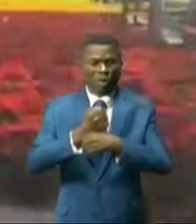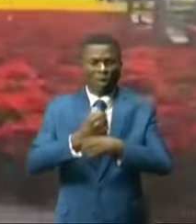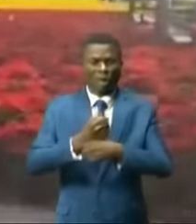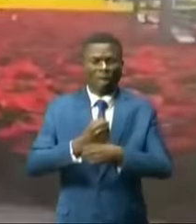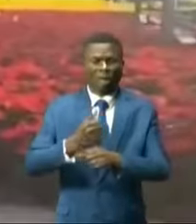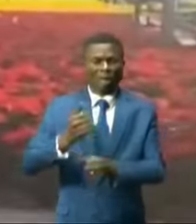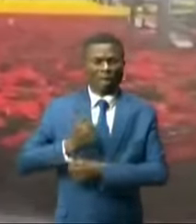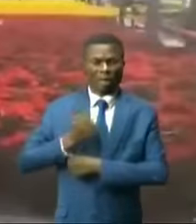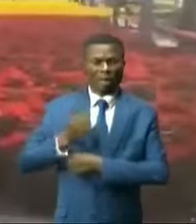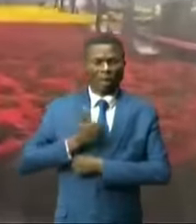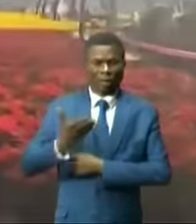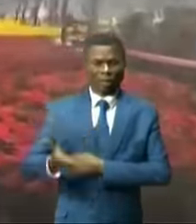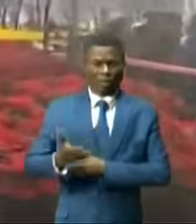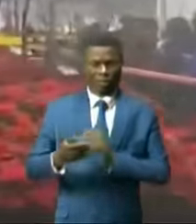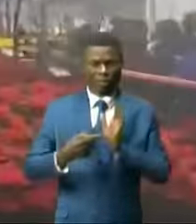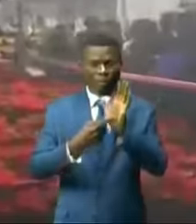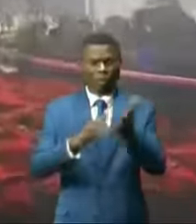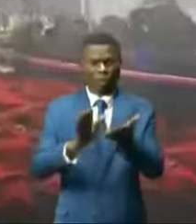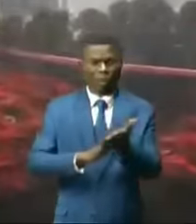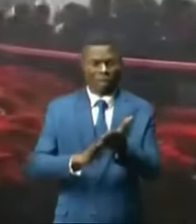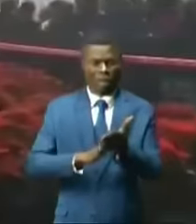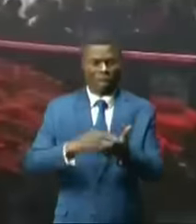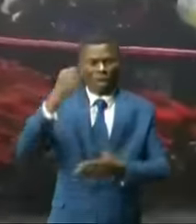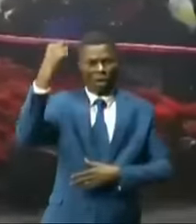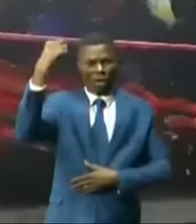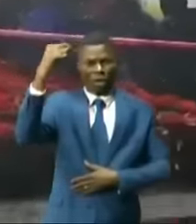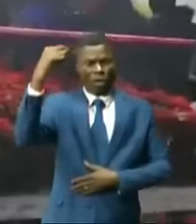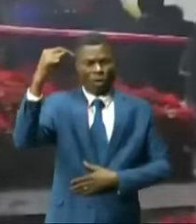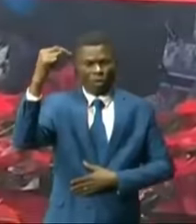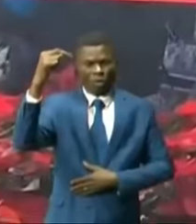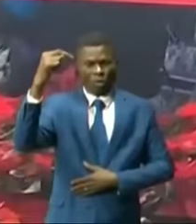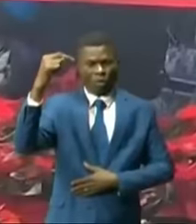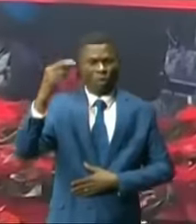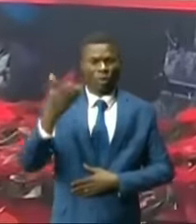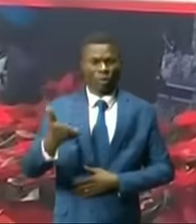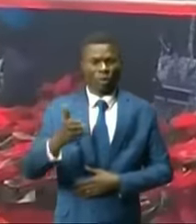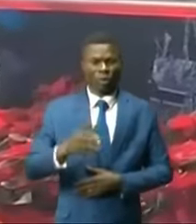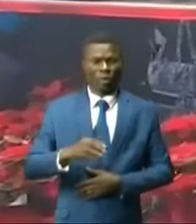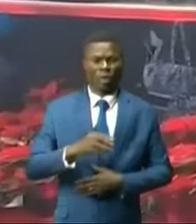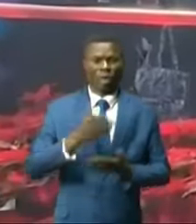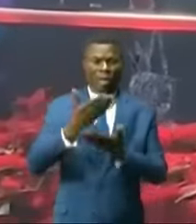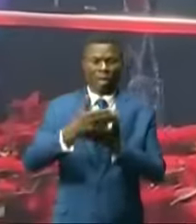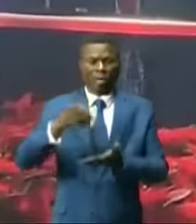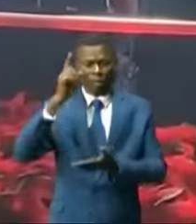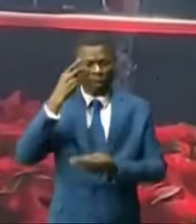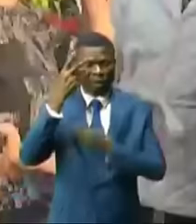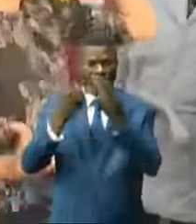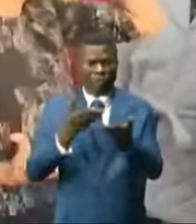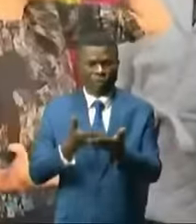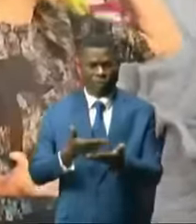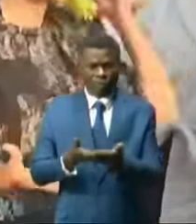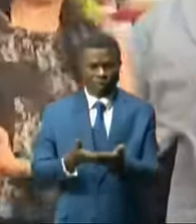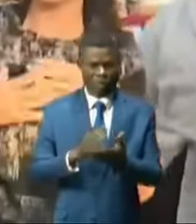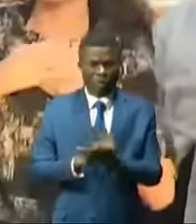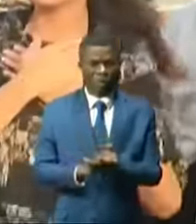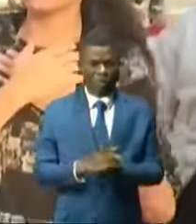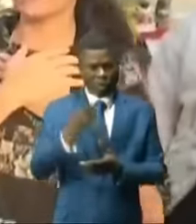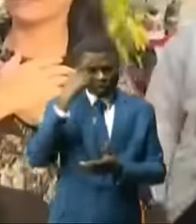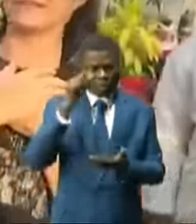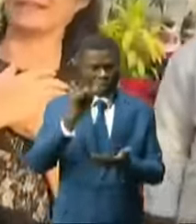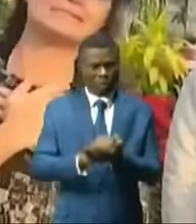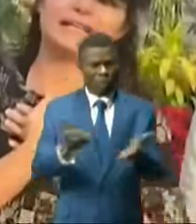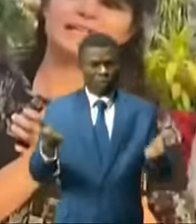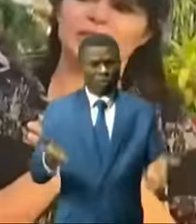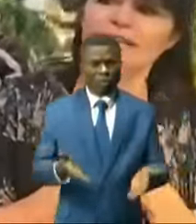Canada. Décoré aux couleurs de la Noël, le groupe Clérou, première étape de cette visite. Cette serre